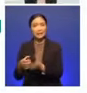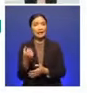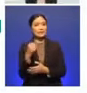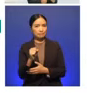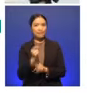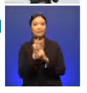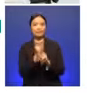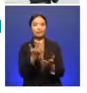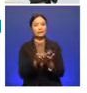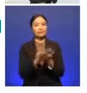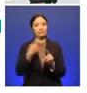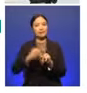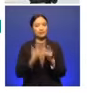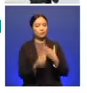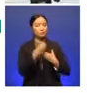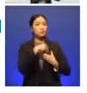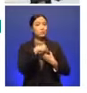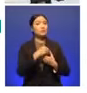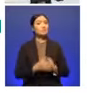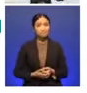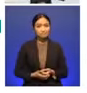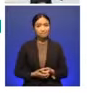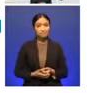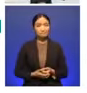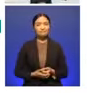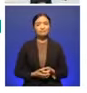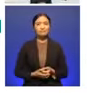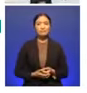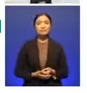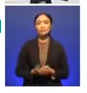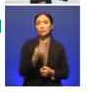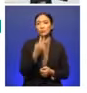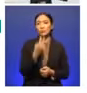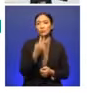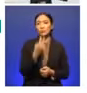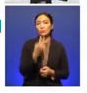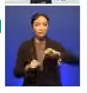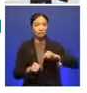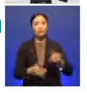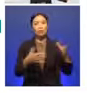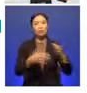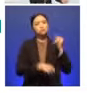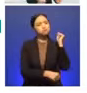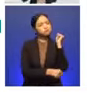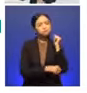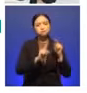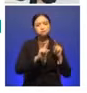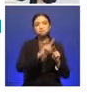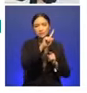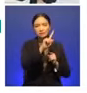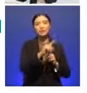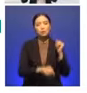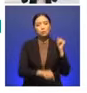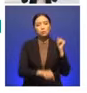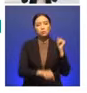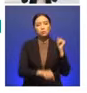ได้ภาษาสิติเขาเรียกว่าเดซายนะครับก็ตั้งแต่ถ้าเดี๋ยวในกราฟจะอยู่ซ้ายมือสุดก็คือกลุ่มที่จนที่สุดไปจนถึงกลุ่มที่รว